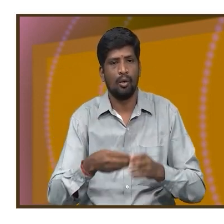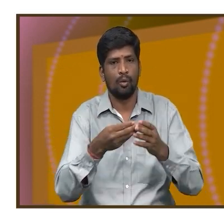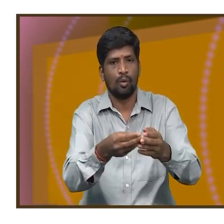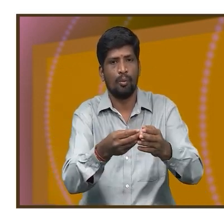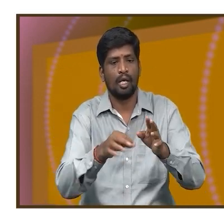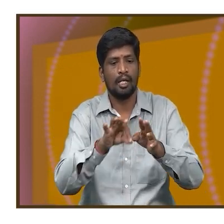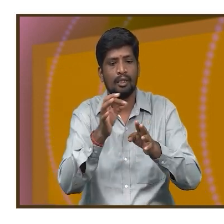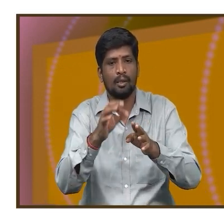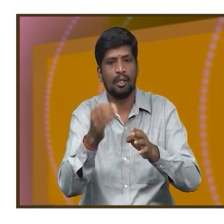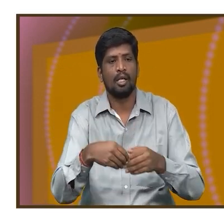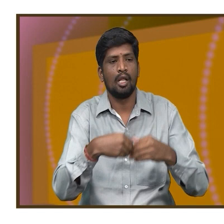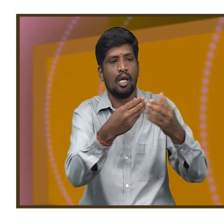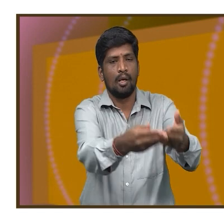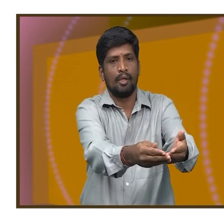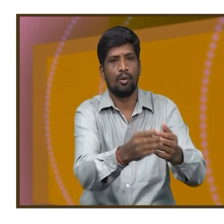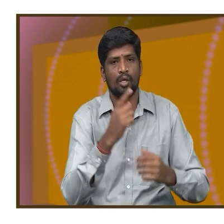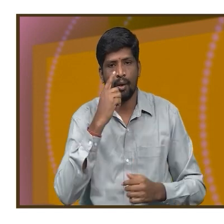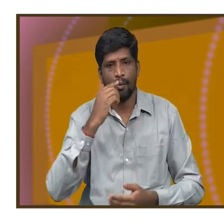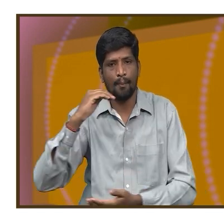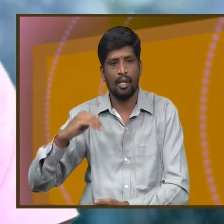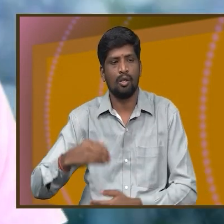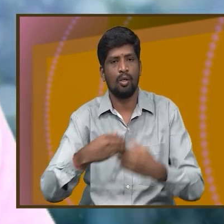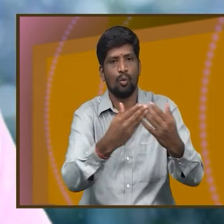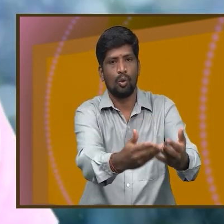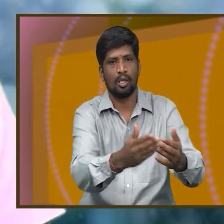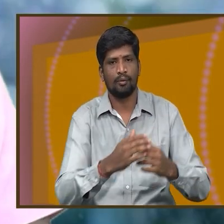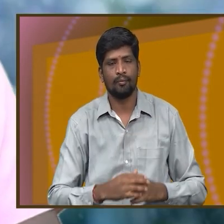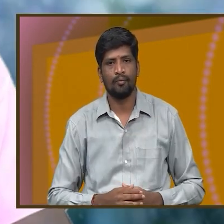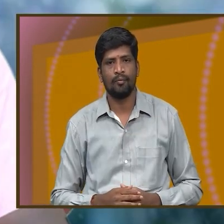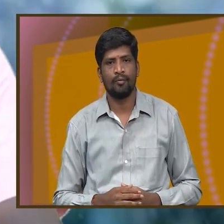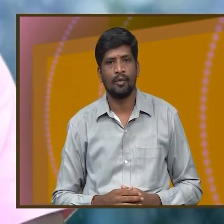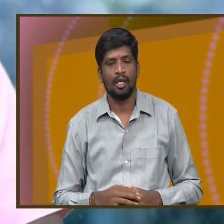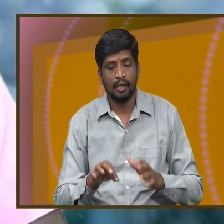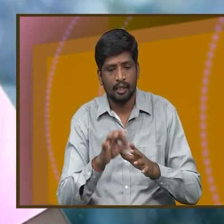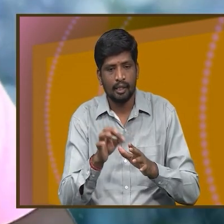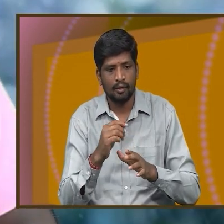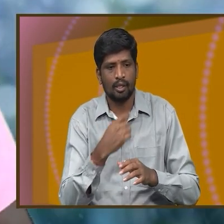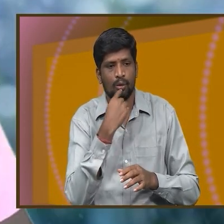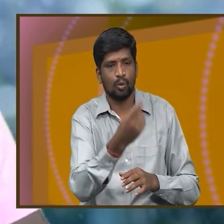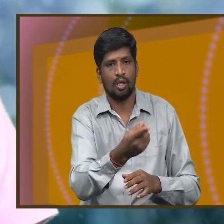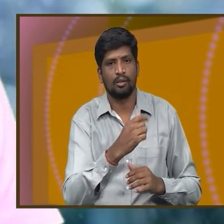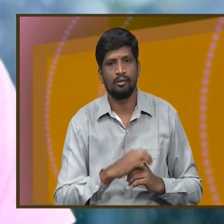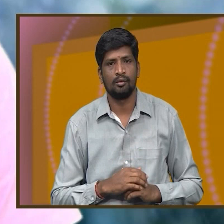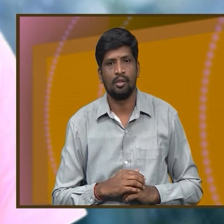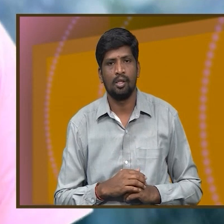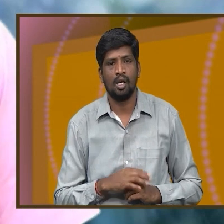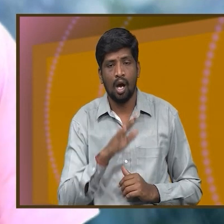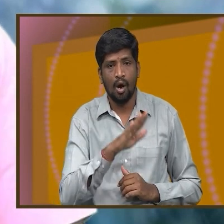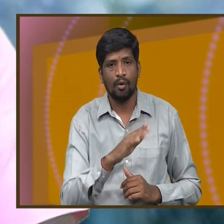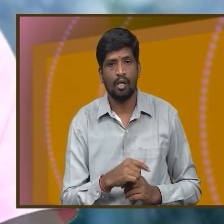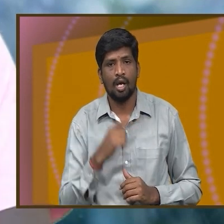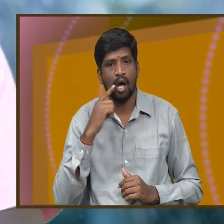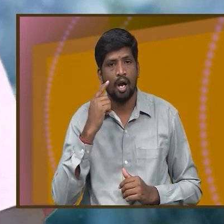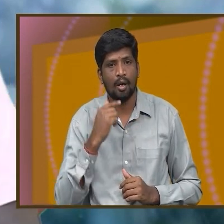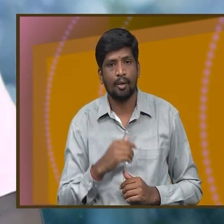தைத்து வைக்கும்படி அந்த மாறிட்ட கொடுக்க அந்த செருப்பை, அந்த செருப்பை கொடுத்துட்டு இதை தைச்சு வைங்க அப்படின்னு சொல்லிட்டு கொடுத்துட்டு போகிறார்.